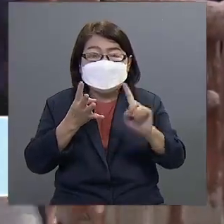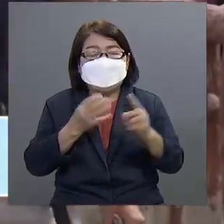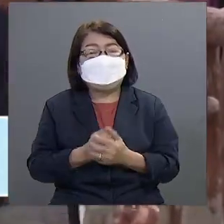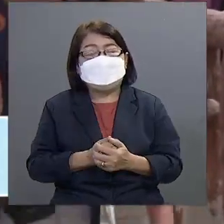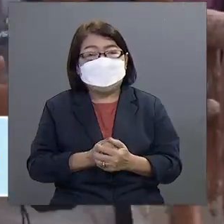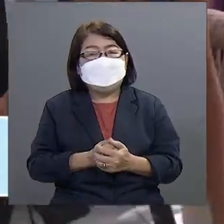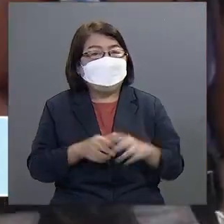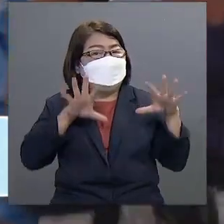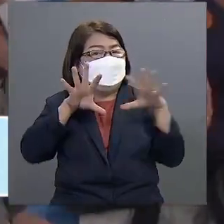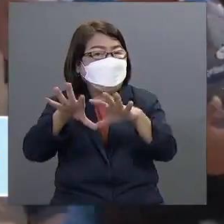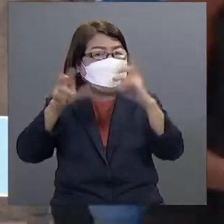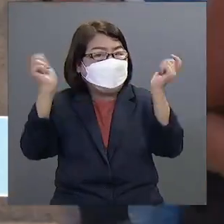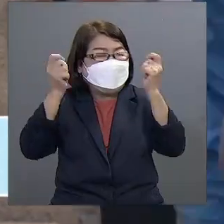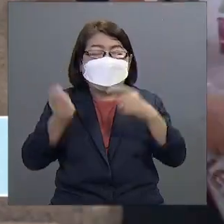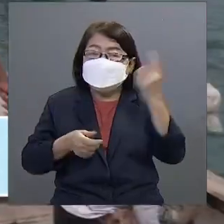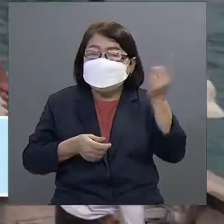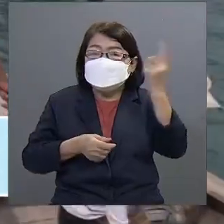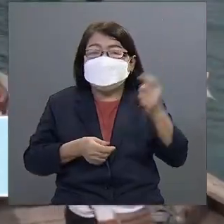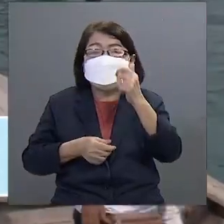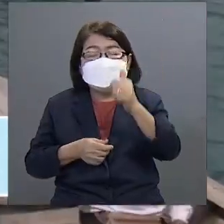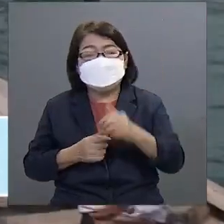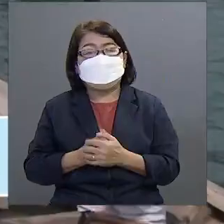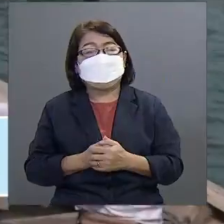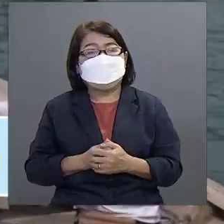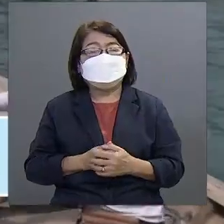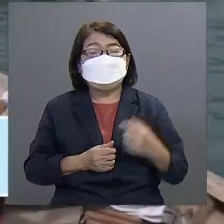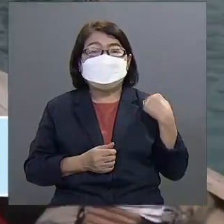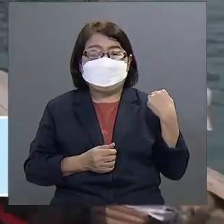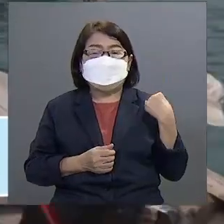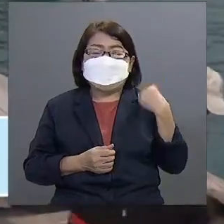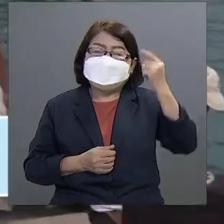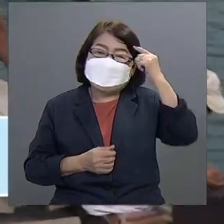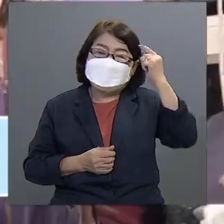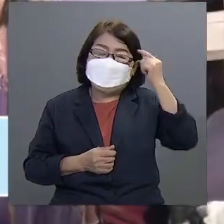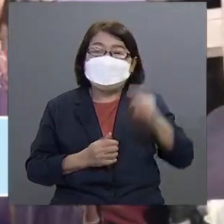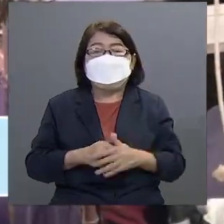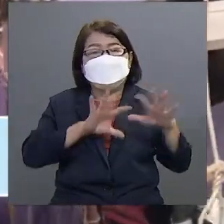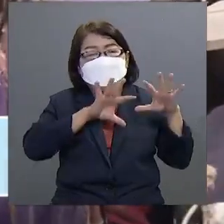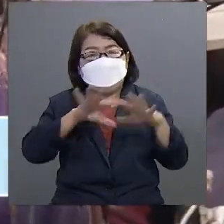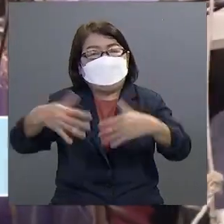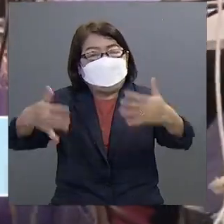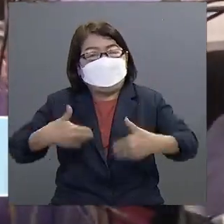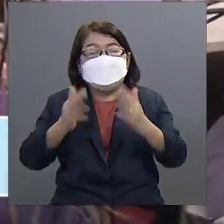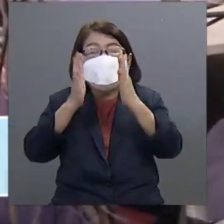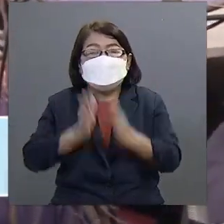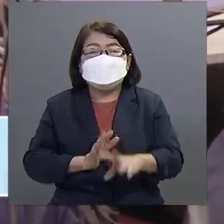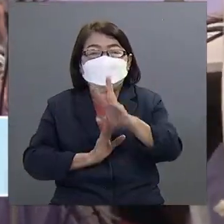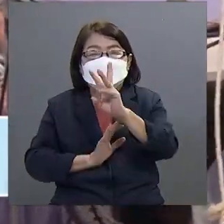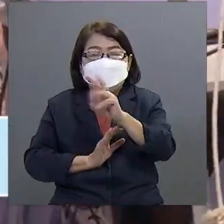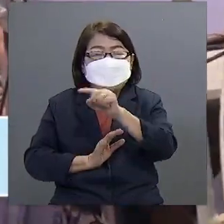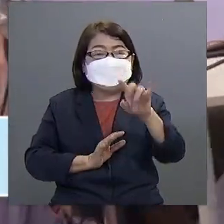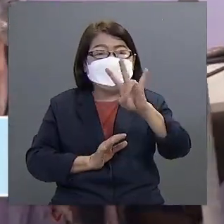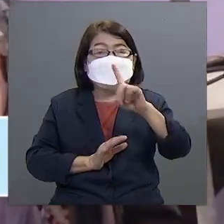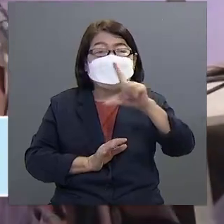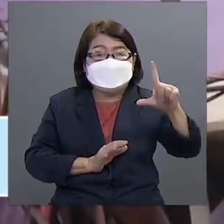ดีนะครับสามารถที่จะน่าจะสร้างแขกได้ประมาณสัก 6-7 ล้านคนฉะนั้นสิ่งที่เราเรียก